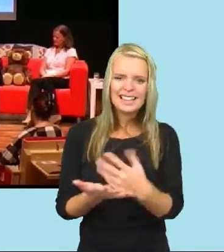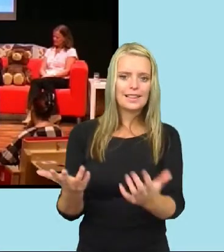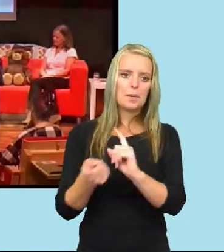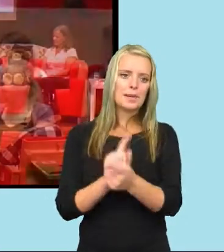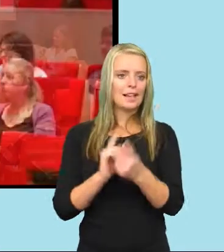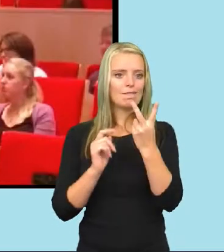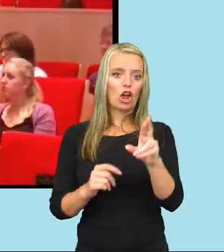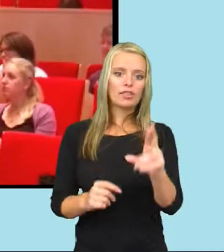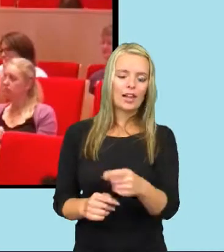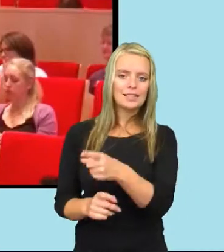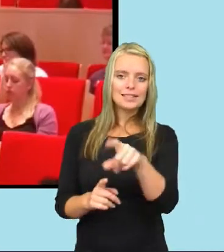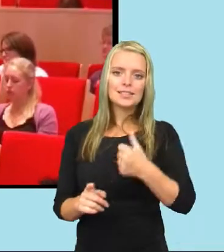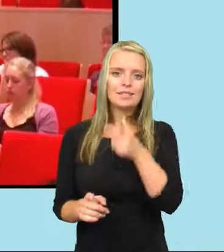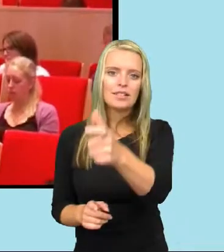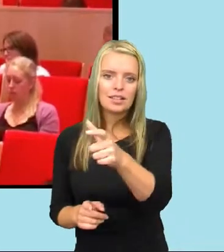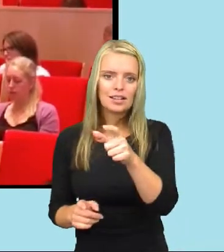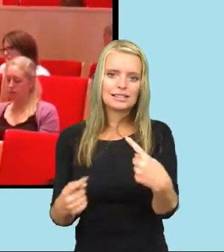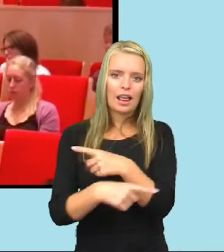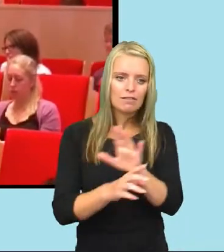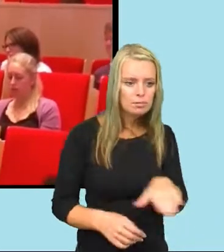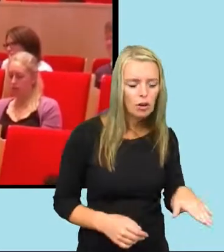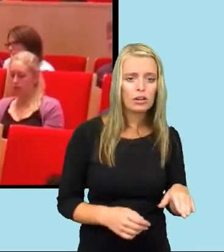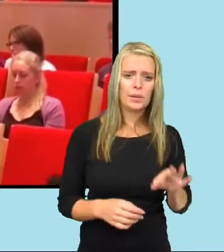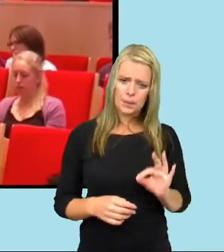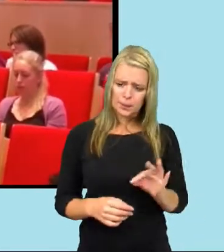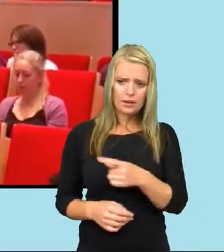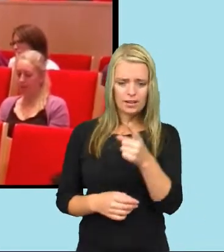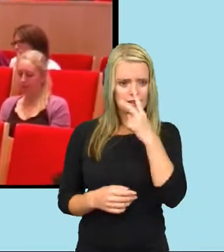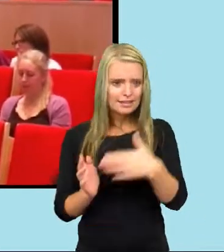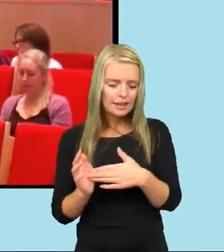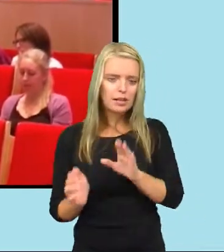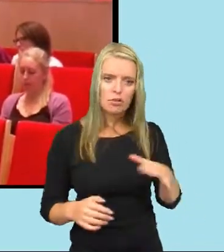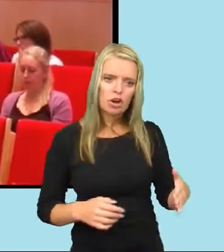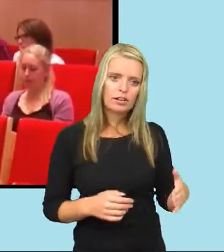Mm. Hur ni har fått era barn och komma till tals.